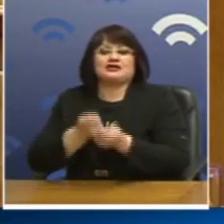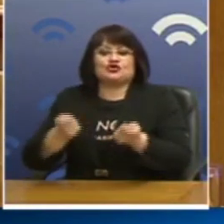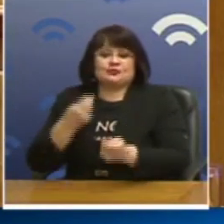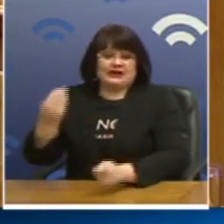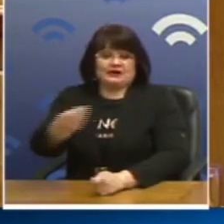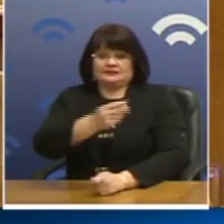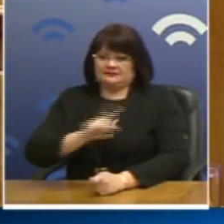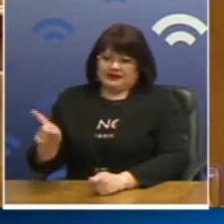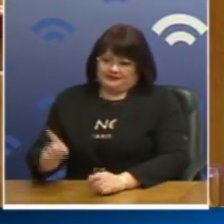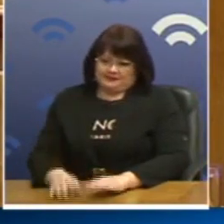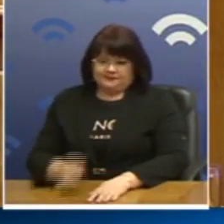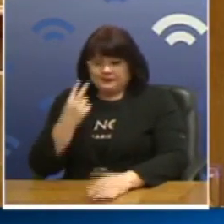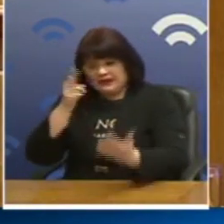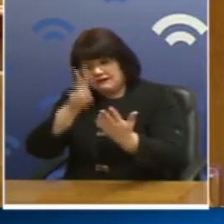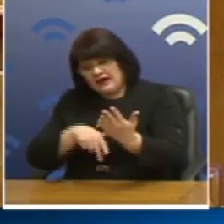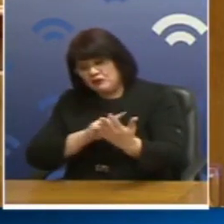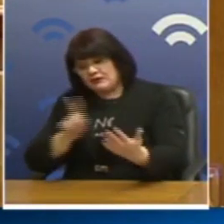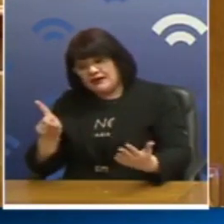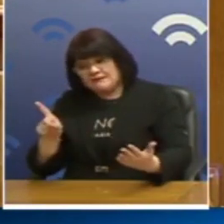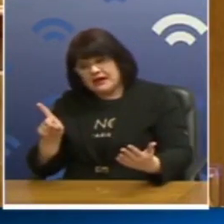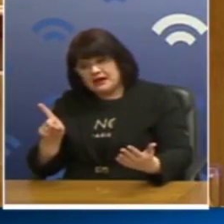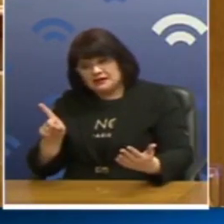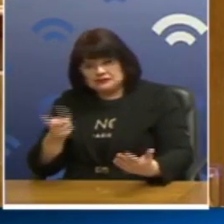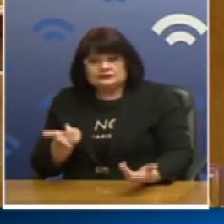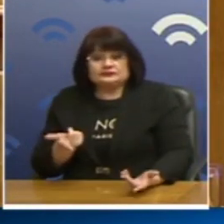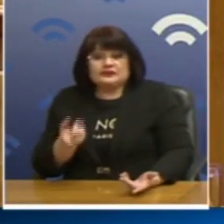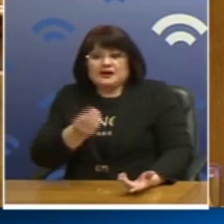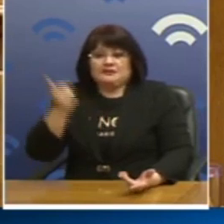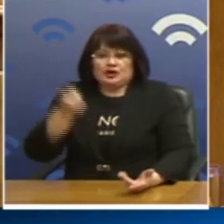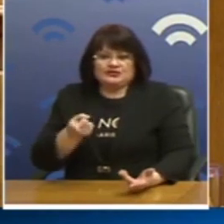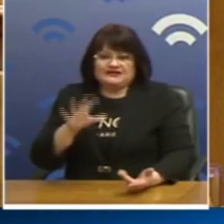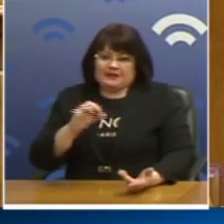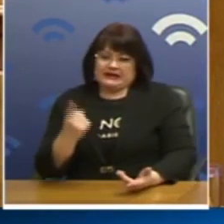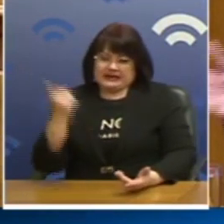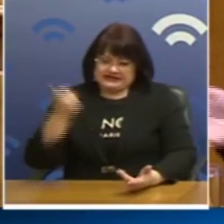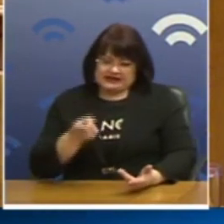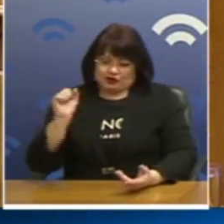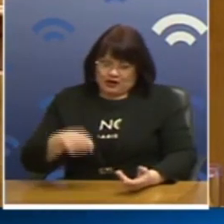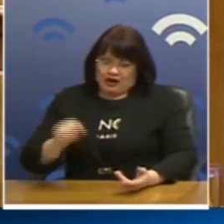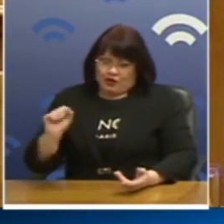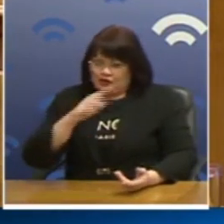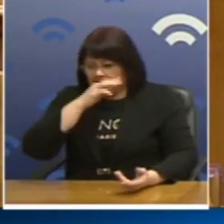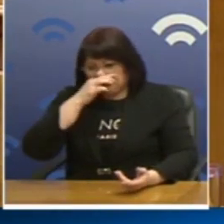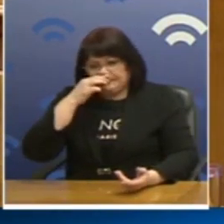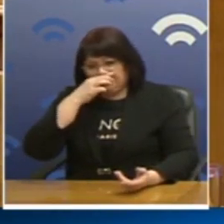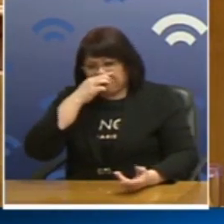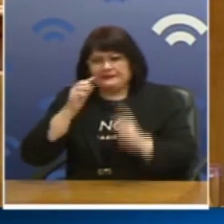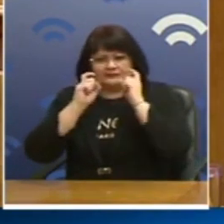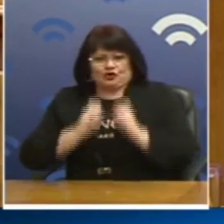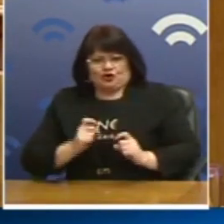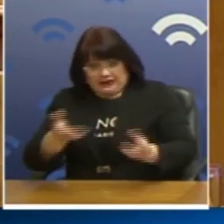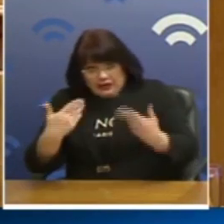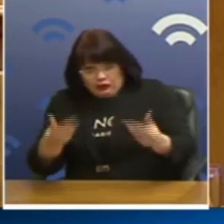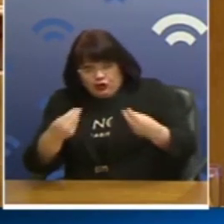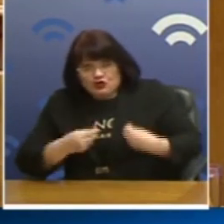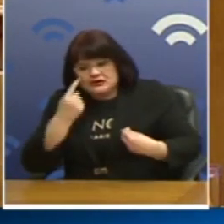μην διαπιστώνεται αν αποσχολούν αυτή την πλειοψηφία των εργαζομένων? Κανένας δεν τους υποχρεώνει γι' αυτό και δεν